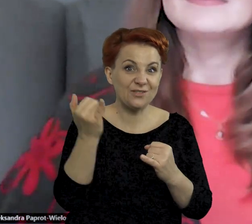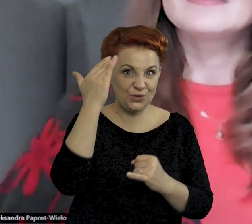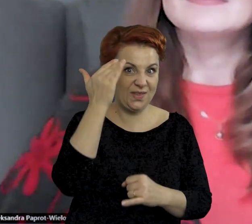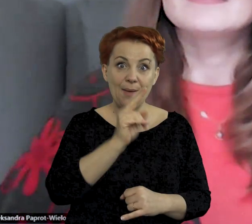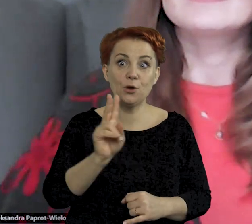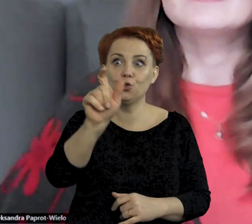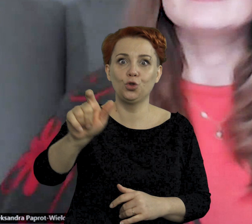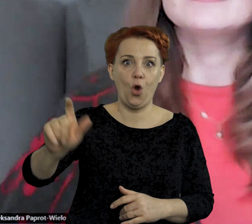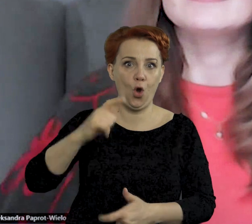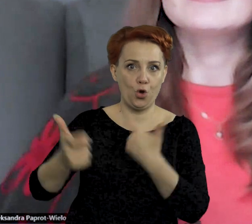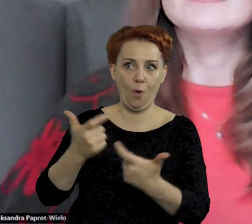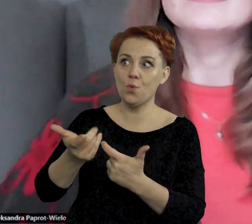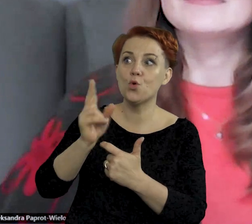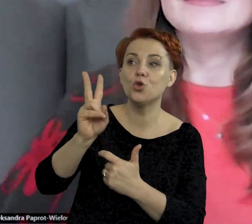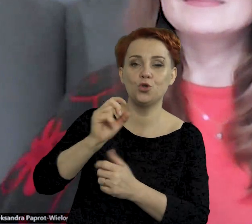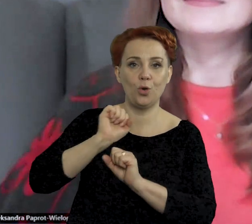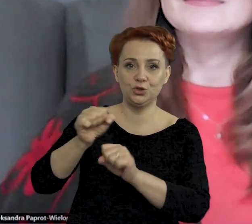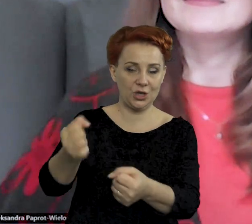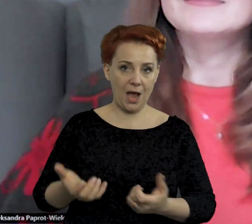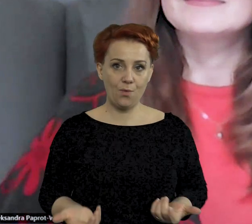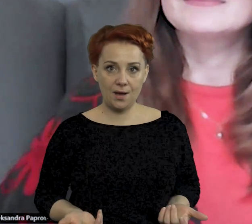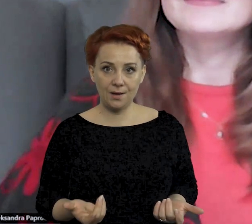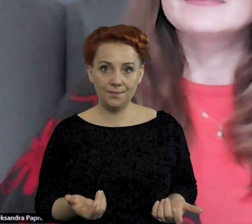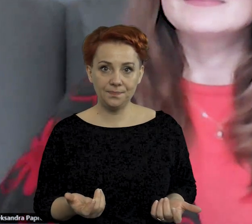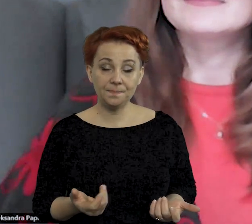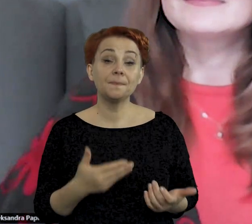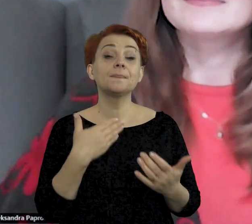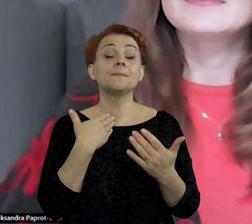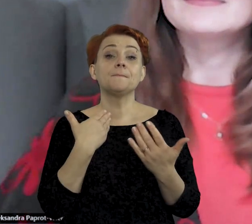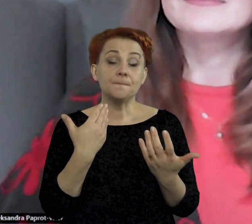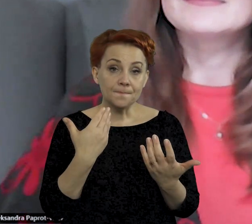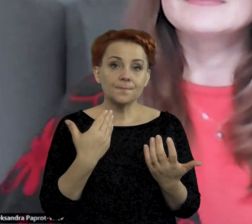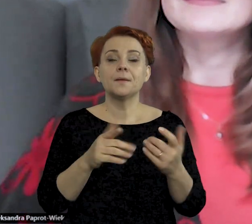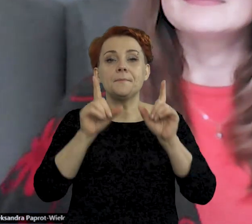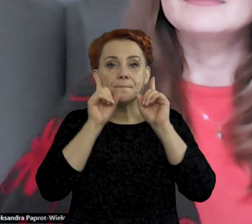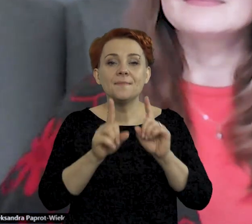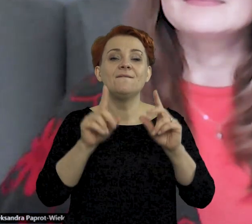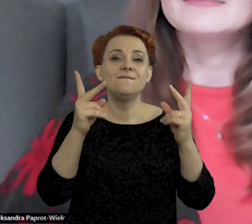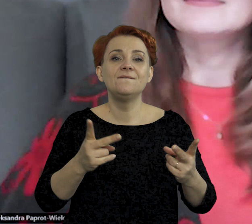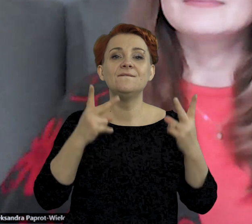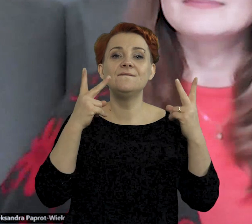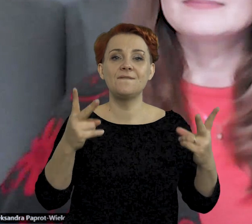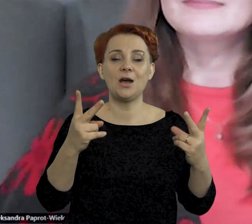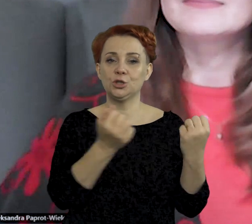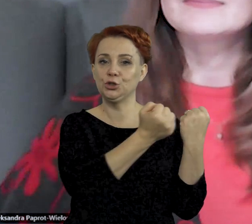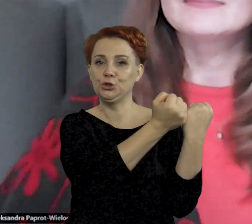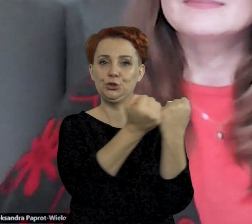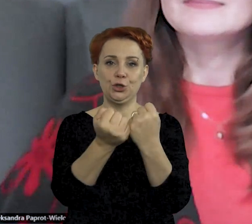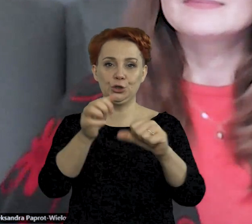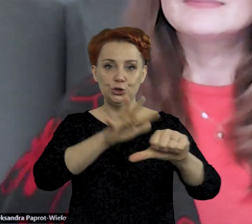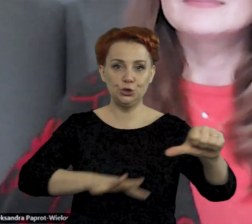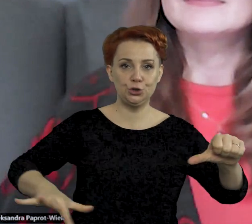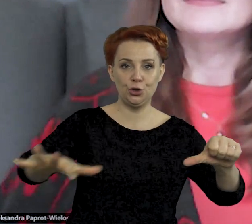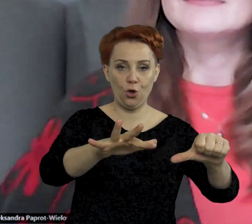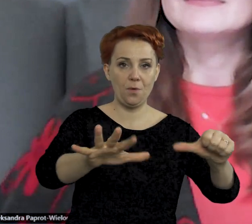ze względu na to, że rzeczywiście jest istotny taka trwałość podziału między środowiskami,